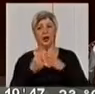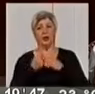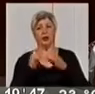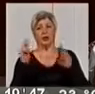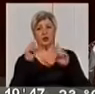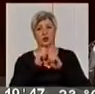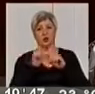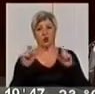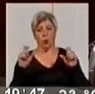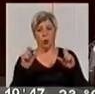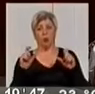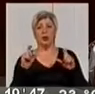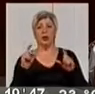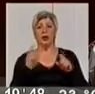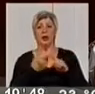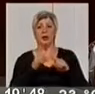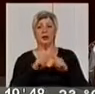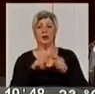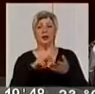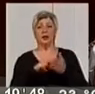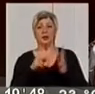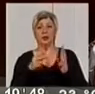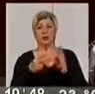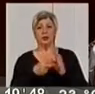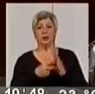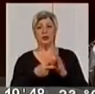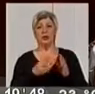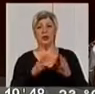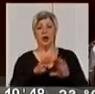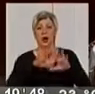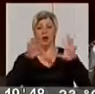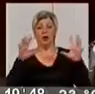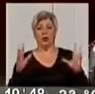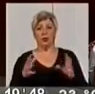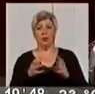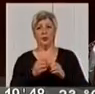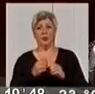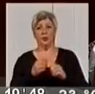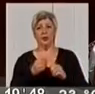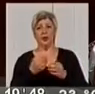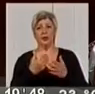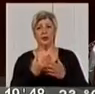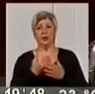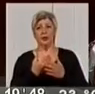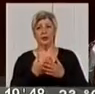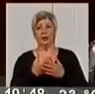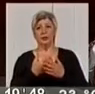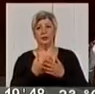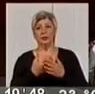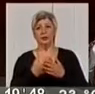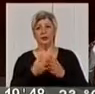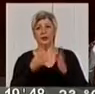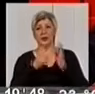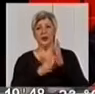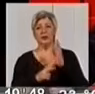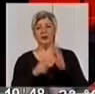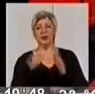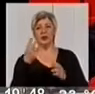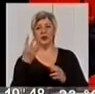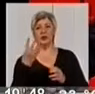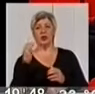області, яким вони запланували наші колеги охопити понад 74 дітей. Причу 74